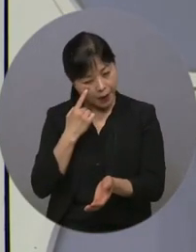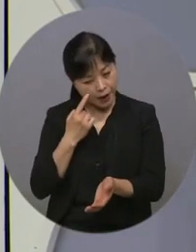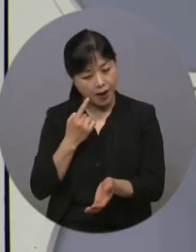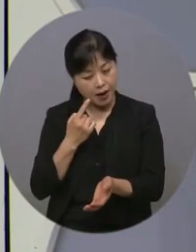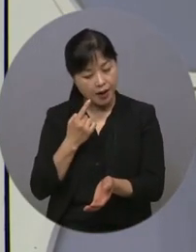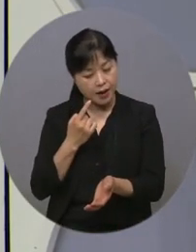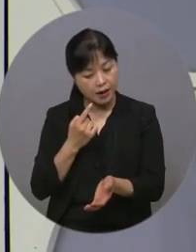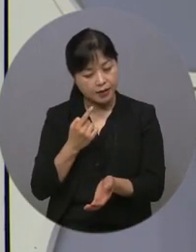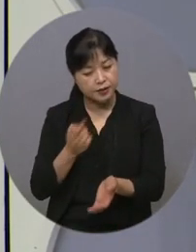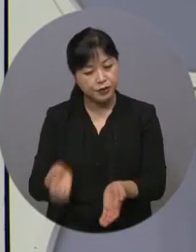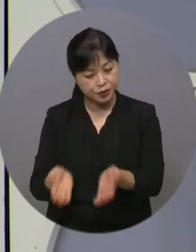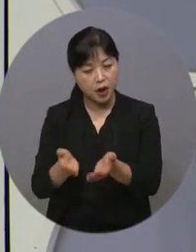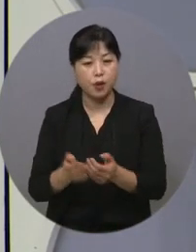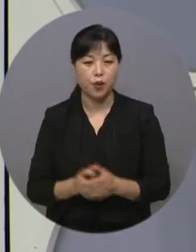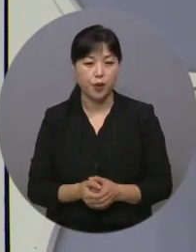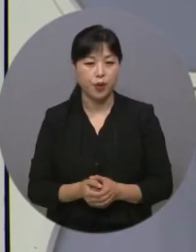생각을